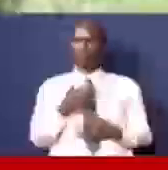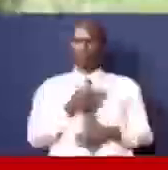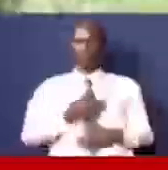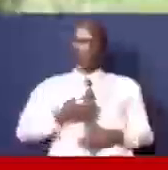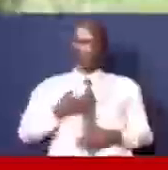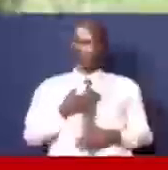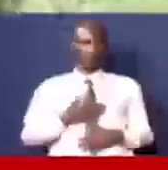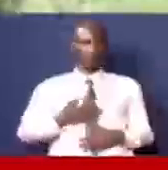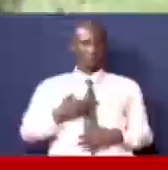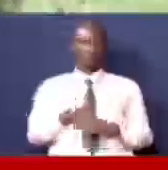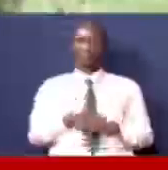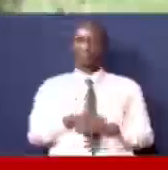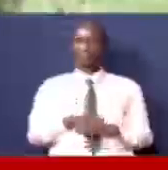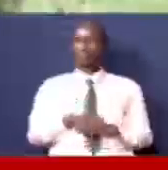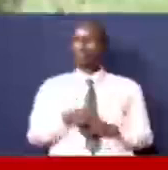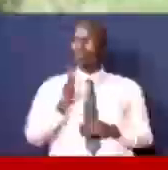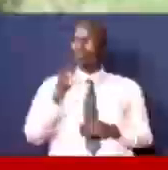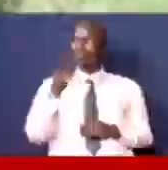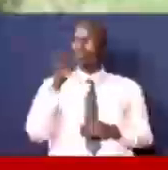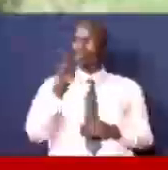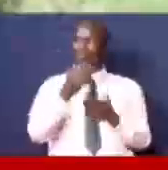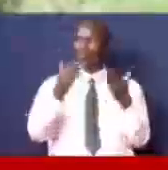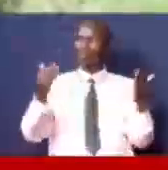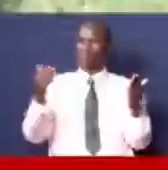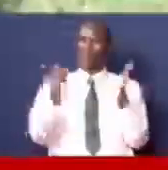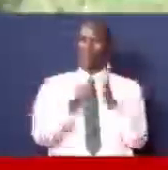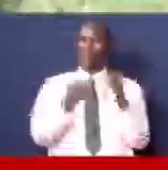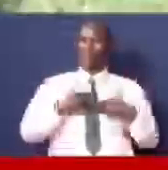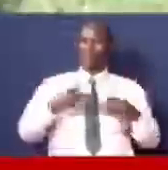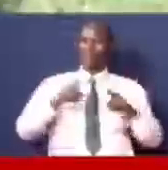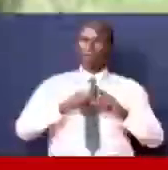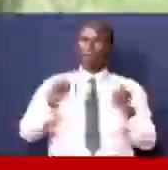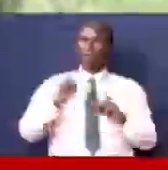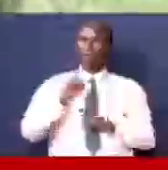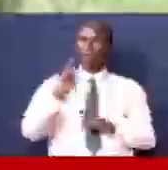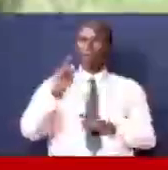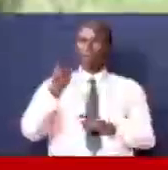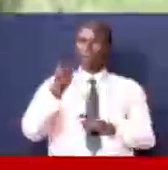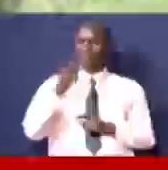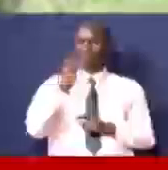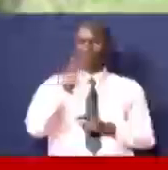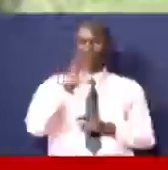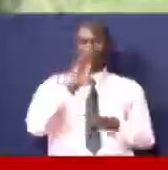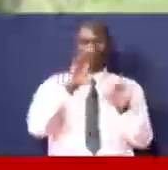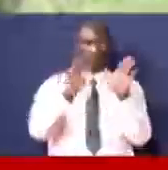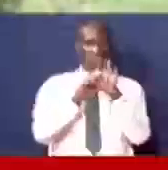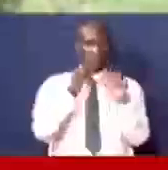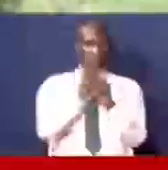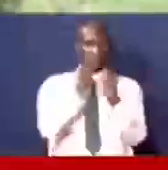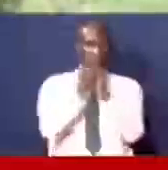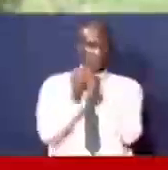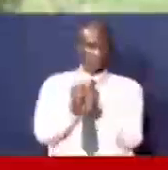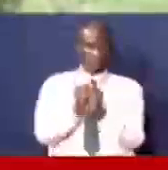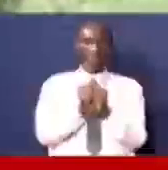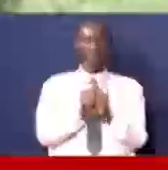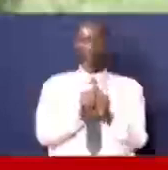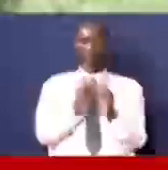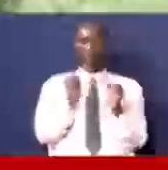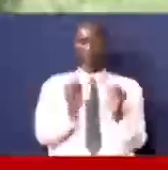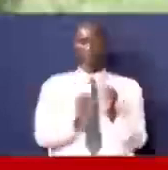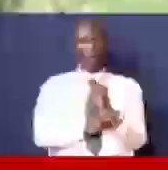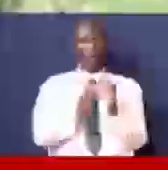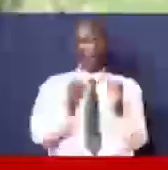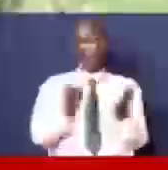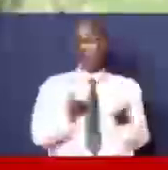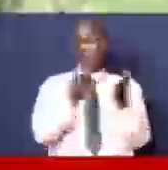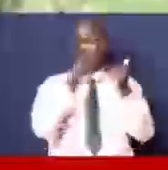Tafadhali niyo kuona maundo madho keta. Lakini president na deputy maivu kumayimwe. Ndini usonga mwono. Nundu